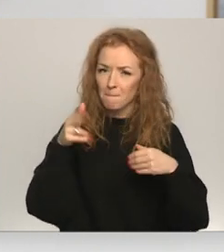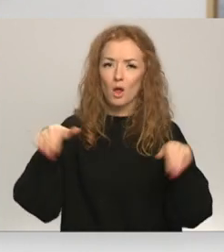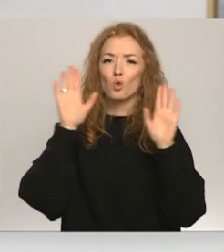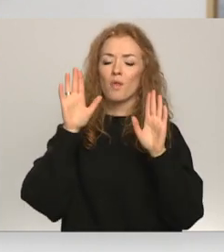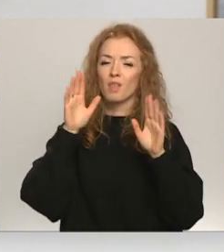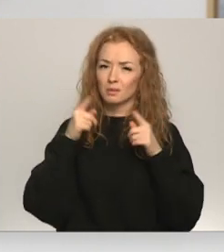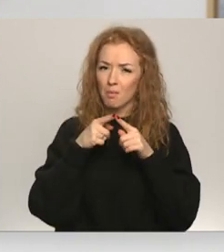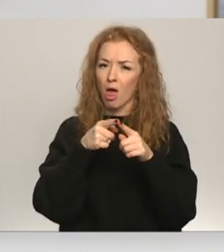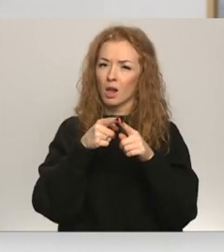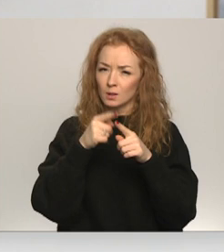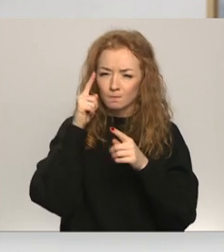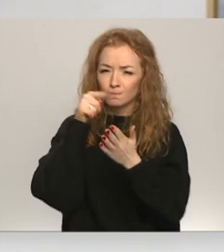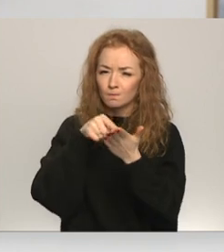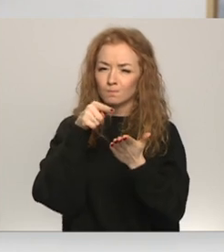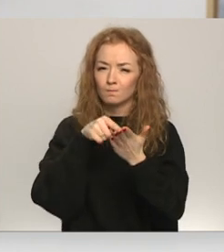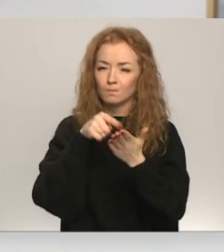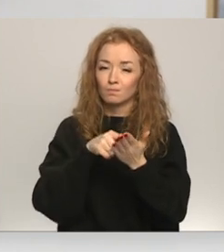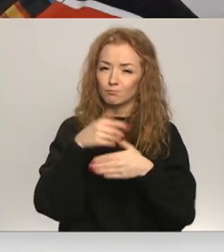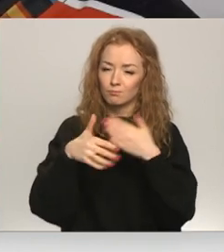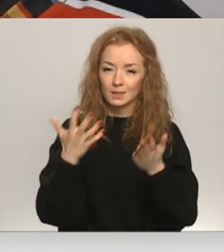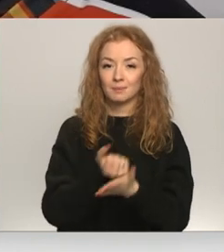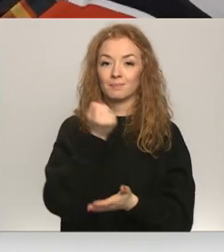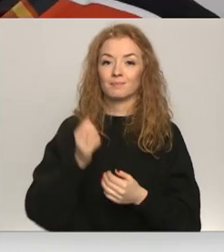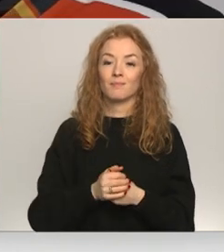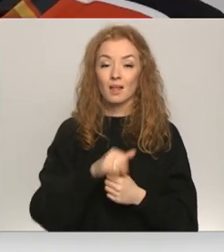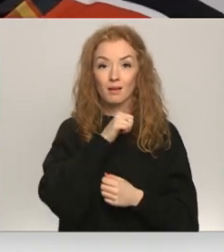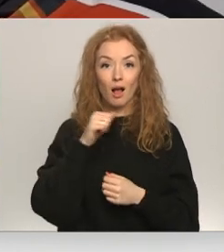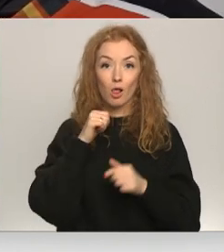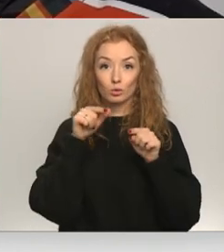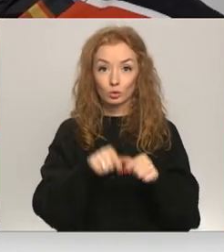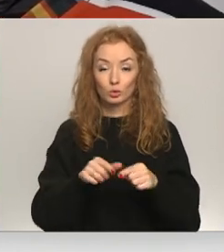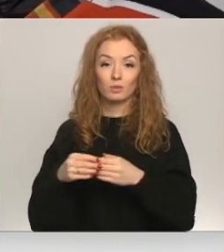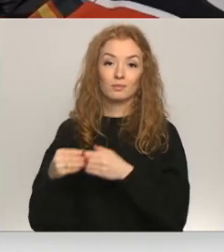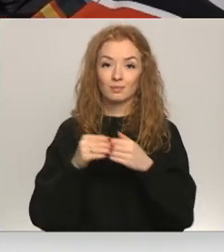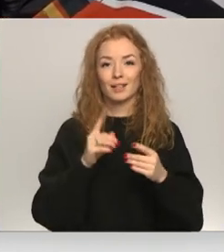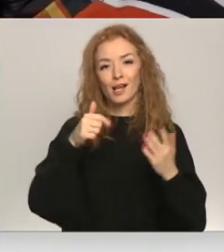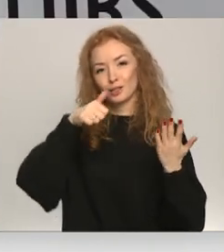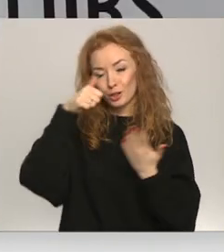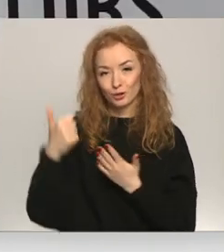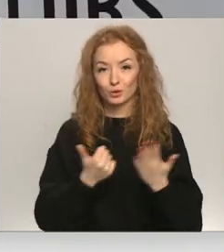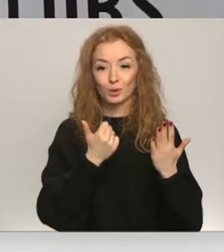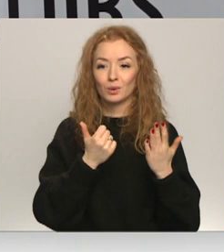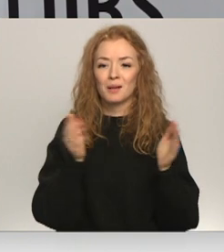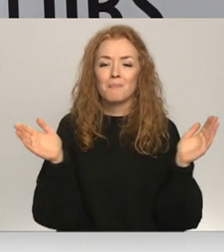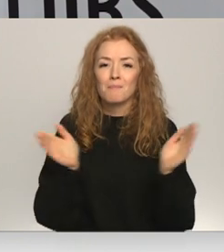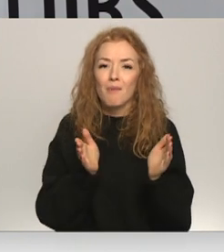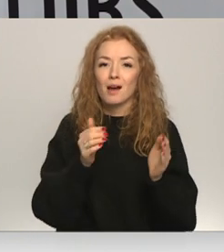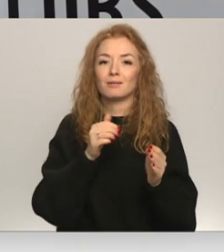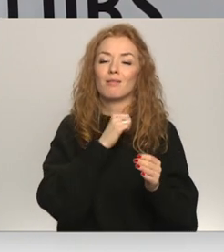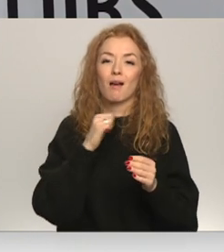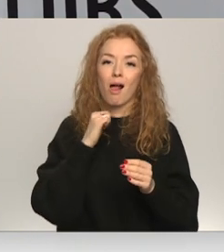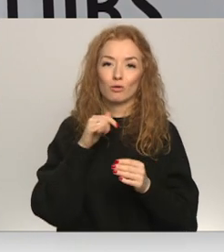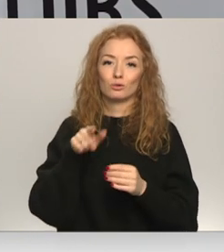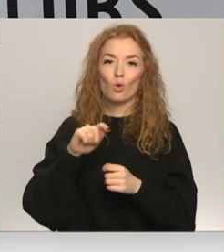laiku kāds priekšā un iet uz to. Kaus Talsos atradās tikai 6 stundas, pavisam nelielā Talsu hokeja